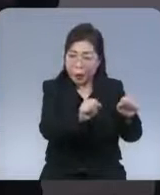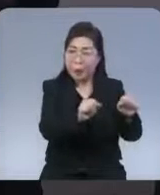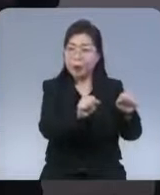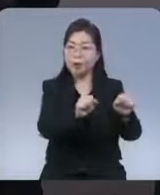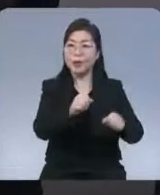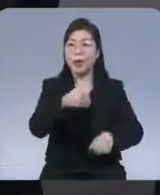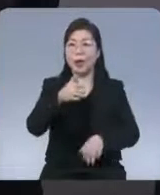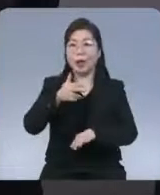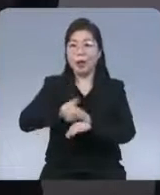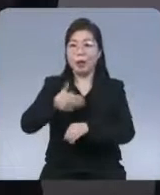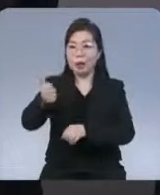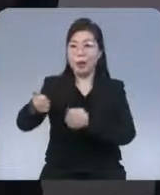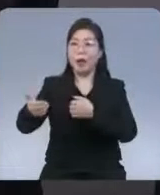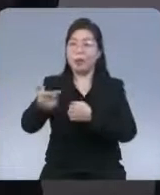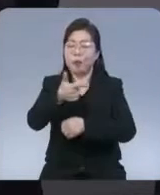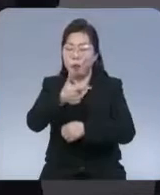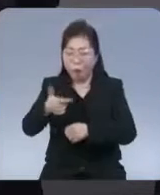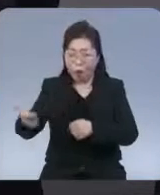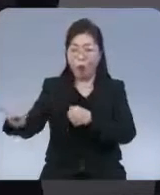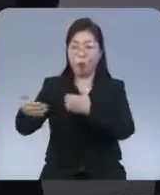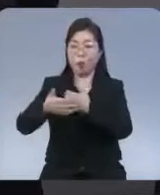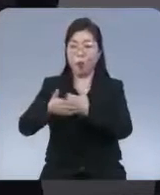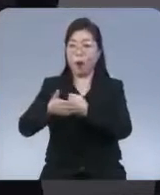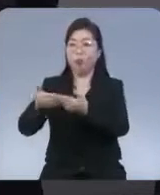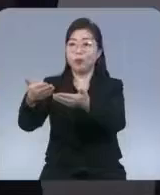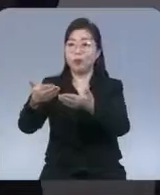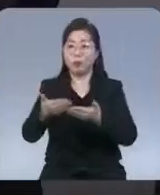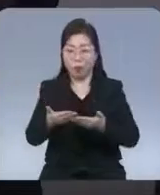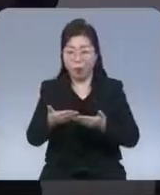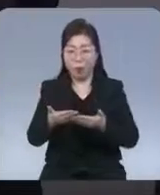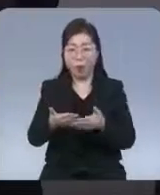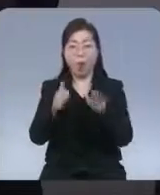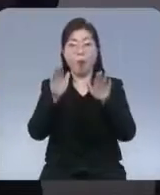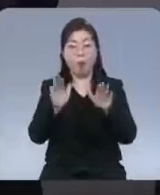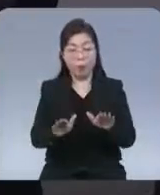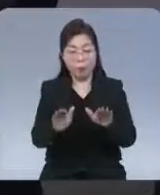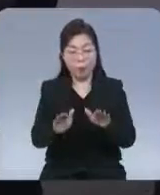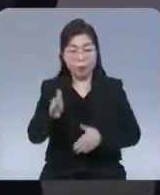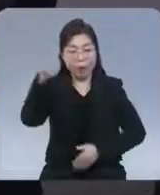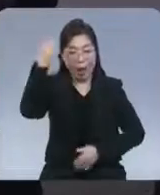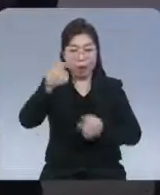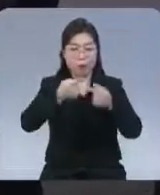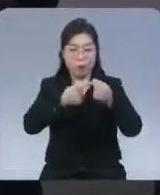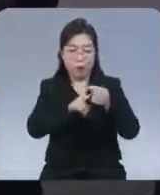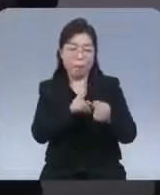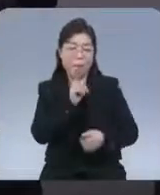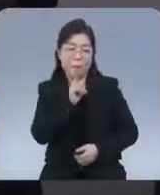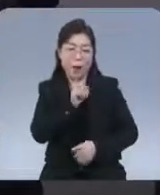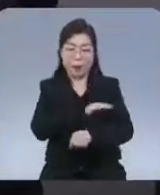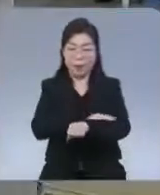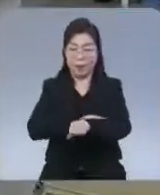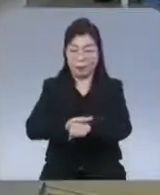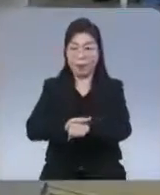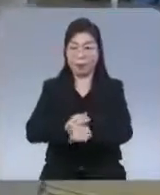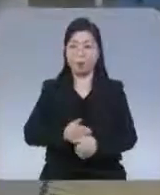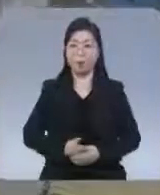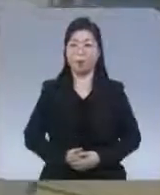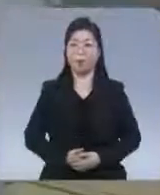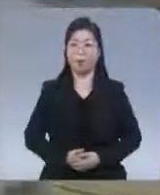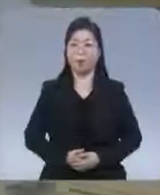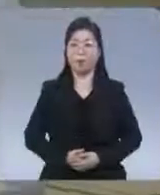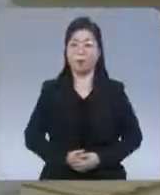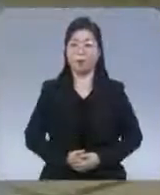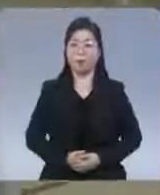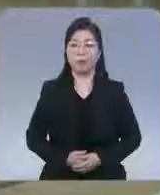Yusuf provinsi coklat Selatan yang telah disediakan oleh pemerintah Korea Selatan anak-anak warga Afganistan di tempat itu